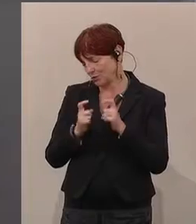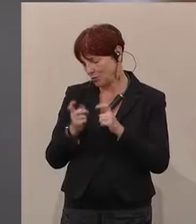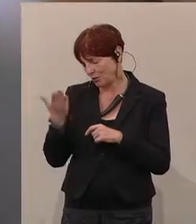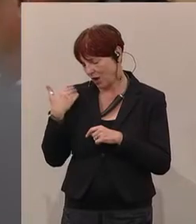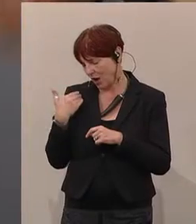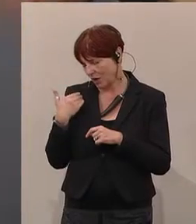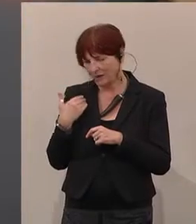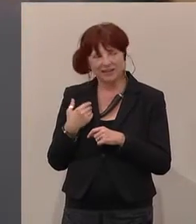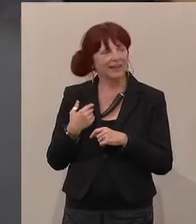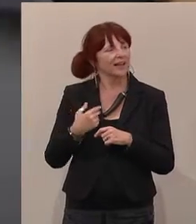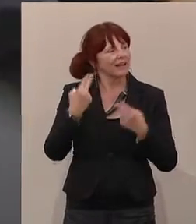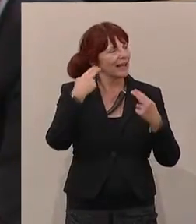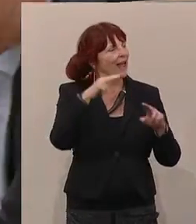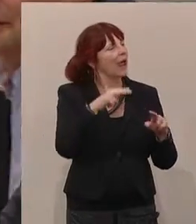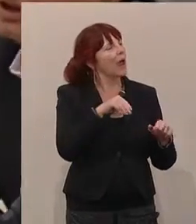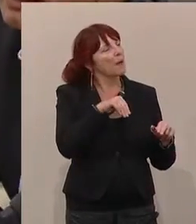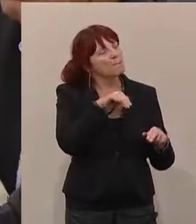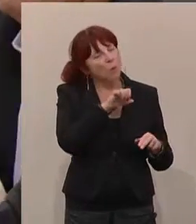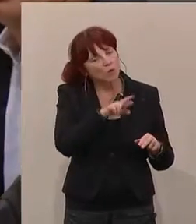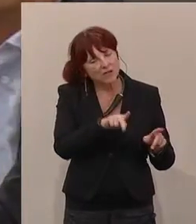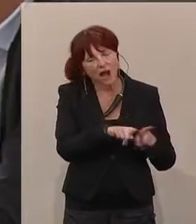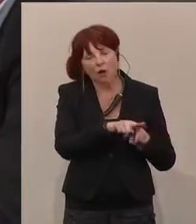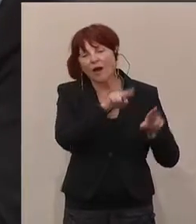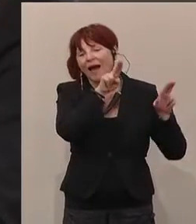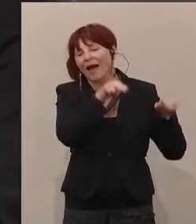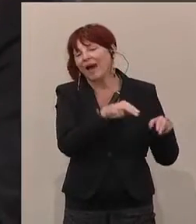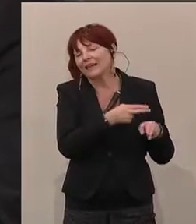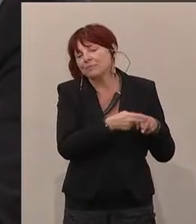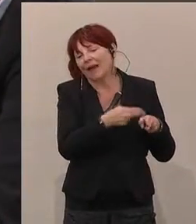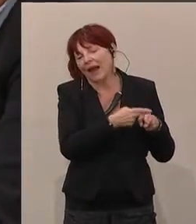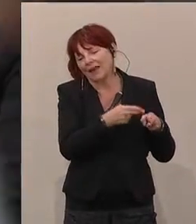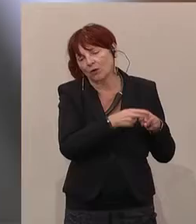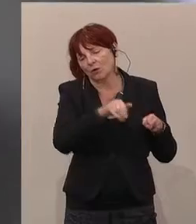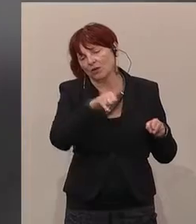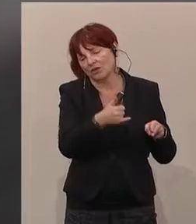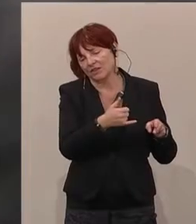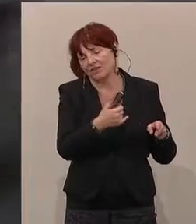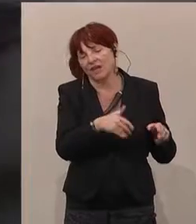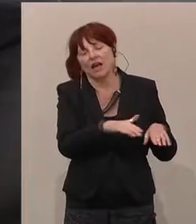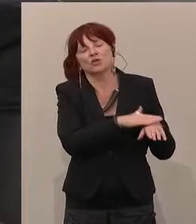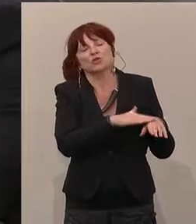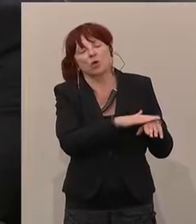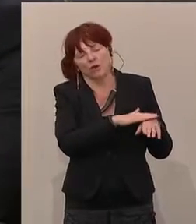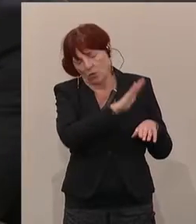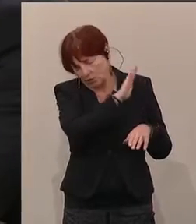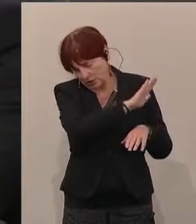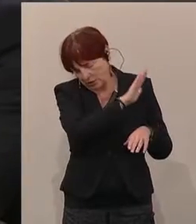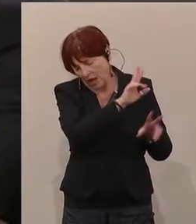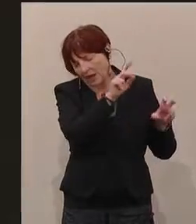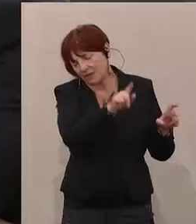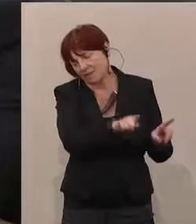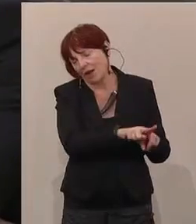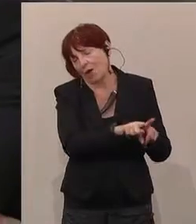Sicherheitspolitik natürlich. Die Rechtsbereinigung und die Justiz spielt natürlich auch eine große Rolle. Herr Justizminister Moser, natürlich selbstverständlich, wurde heute